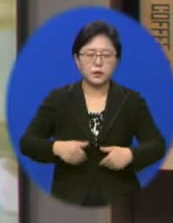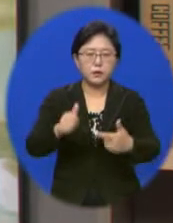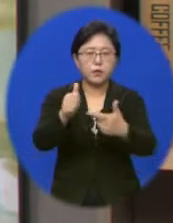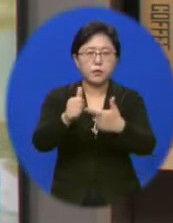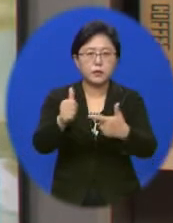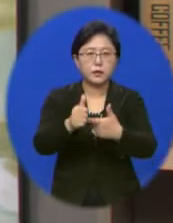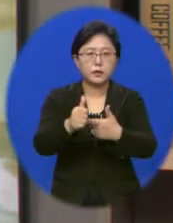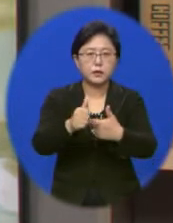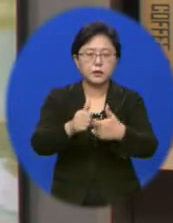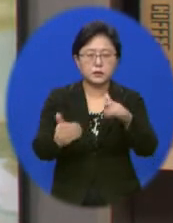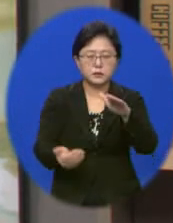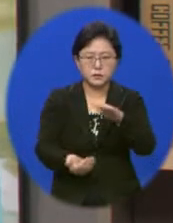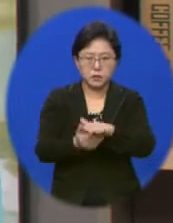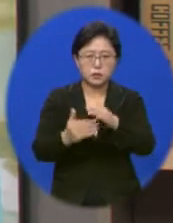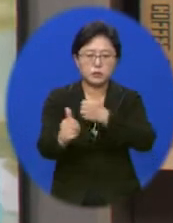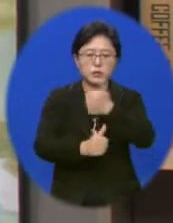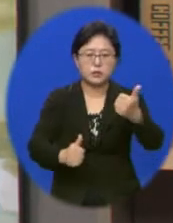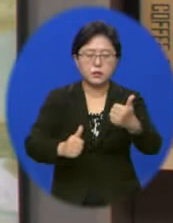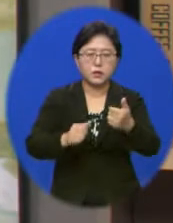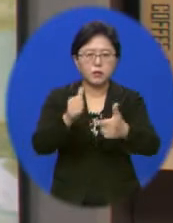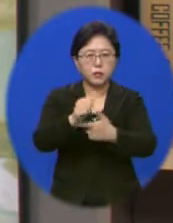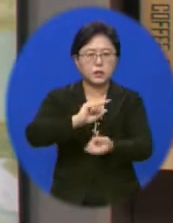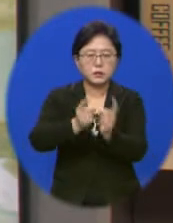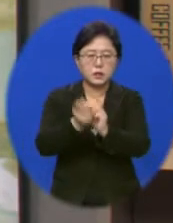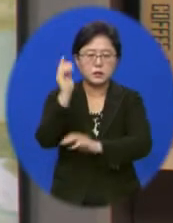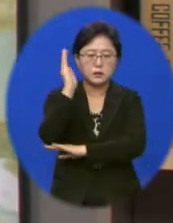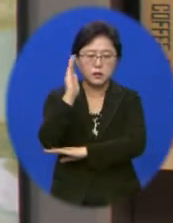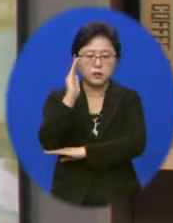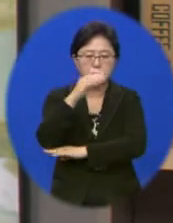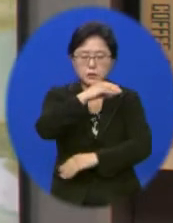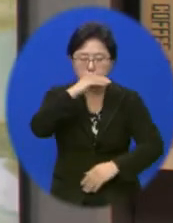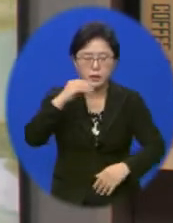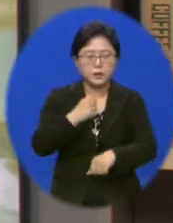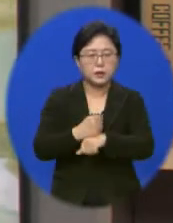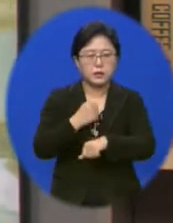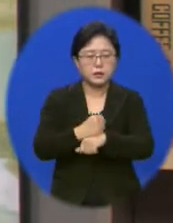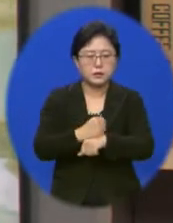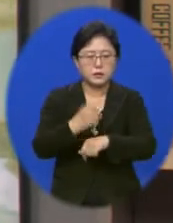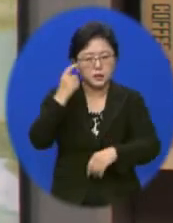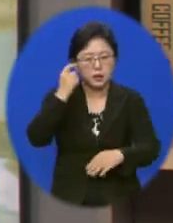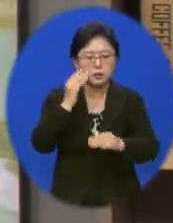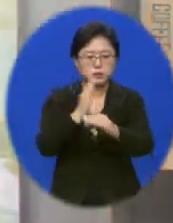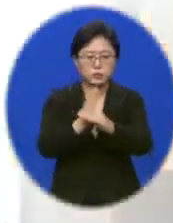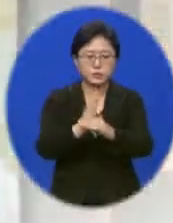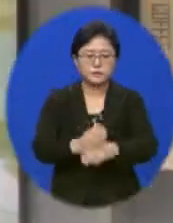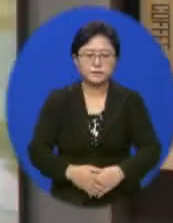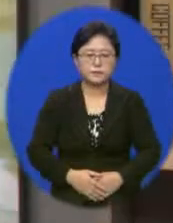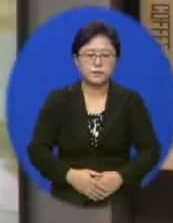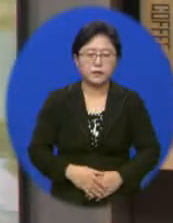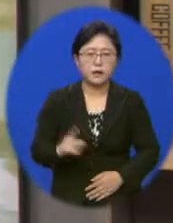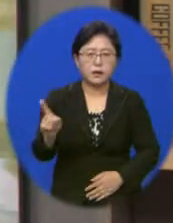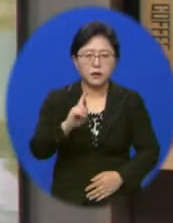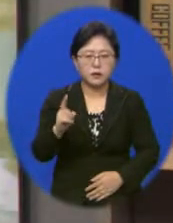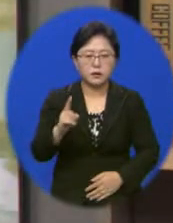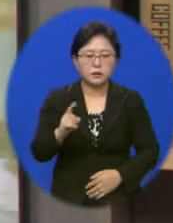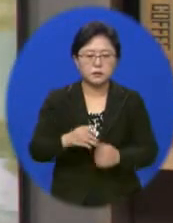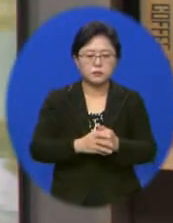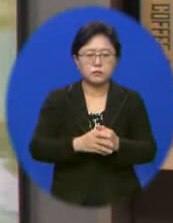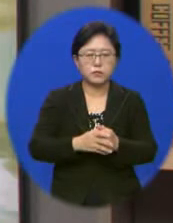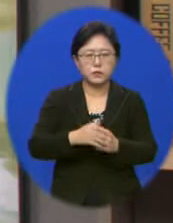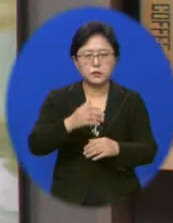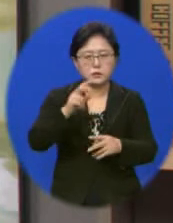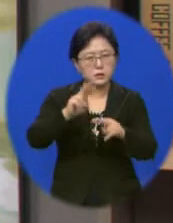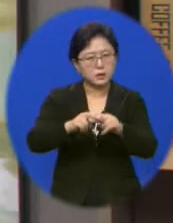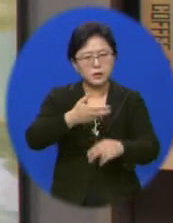호남 최고인으로서 호남 대변을 제대로 제가 해내야 되겠다 이런 생각을 하고 있습니다. 뭐 어떤 직에 대한 꿈을 얘기할 수는